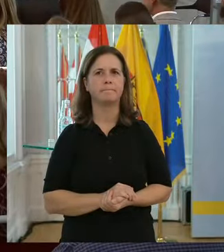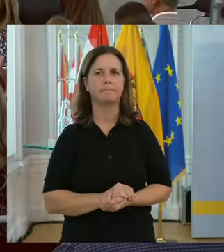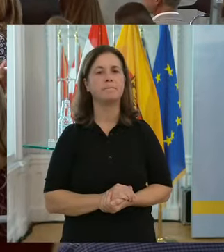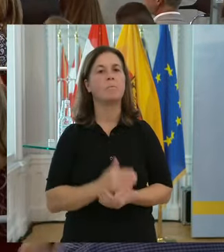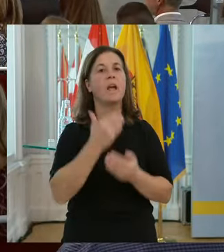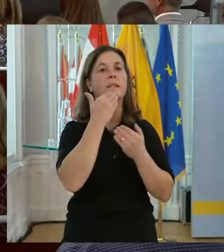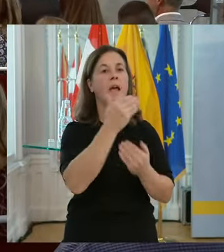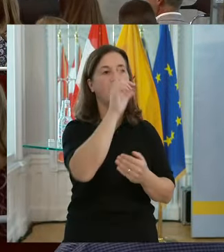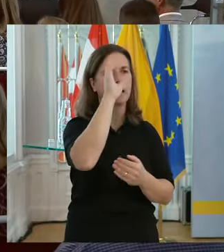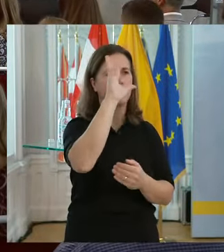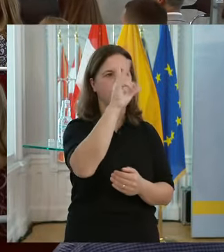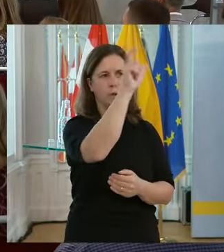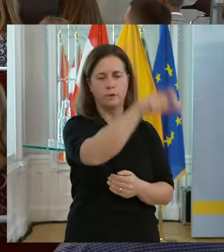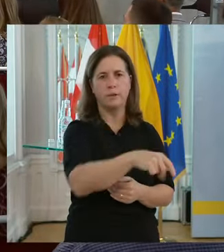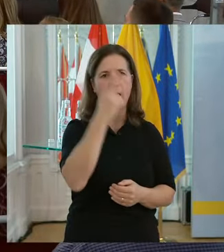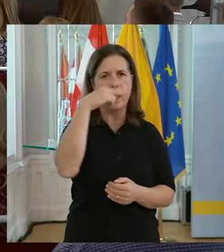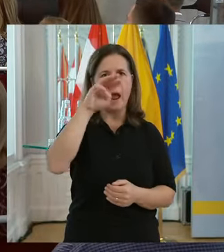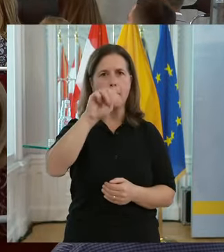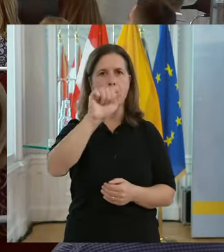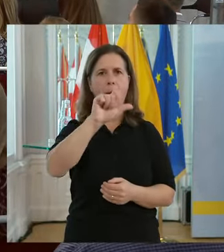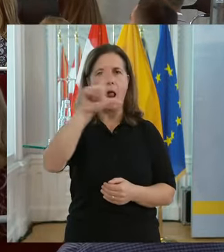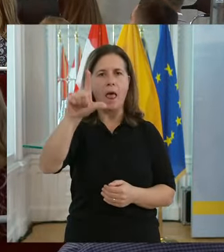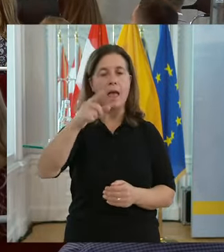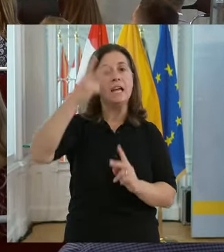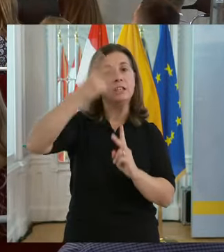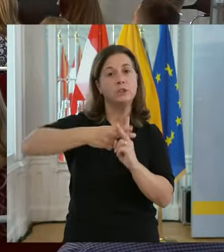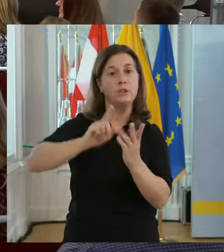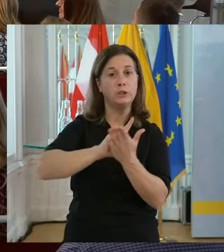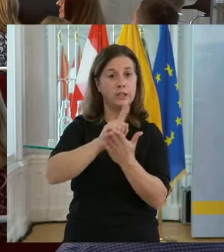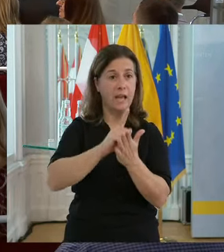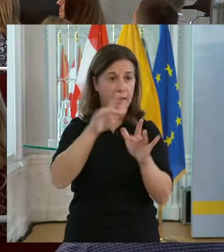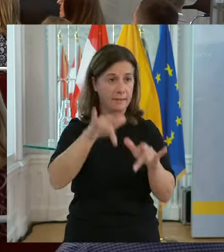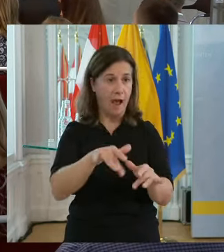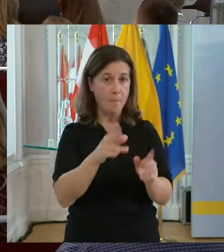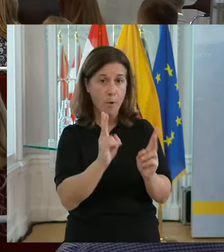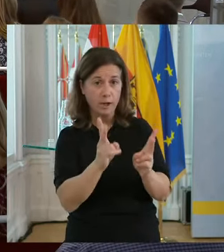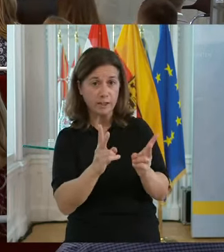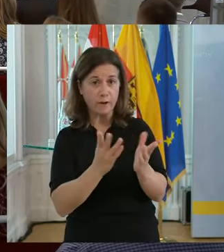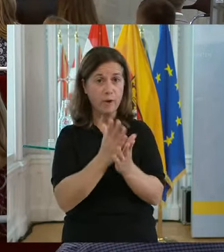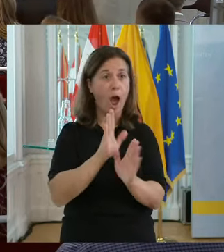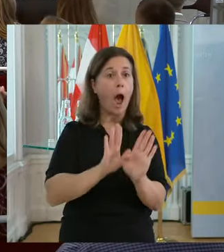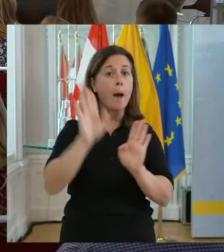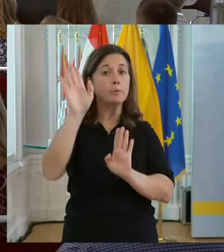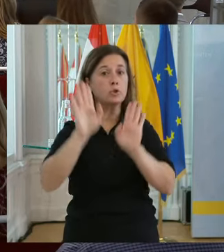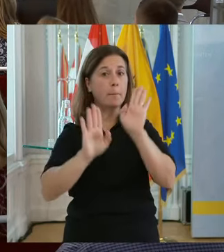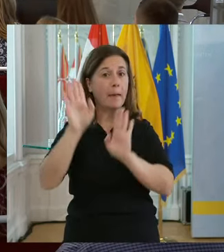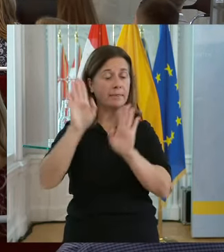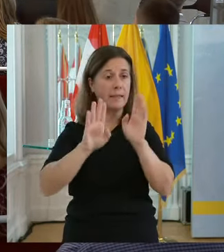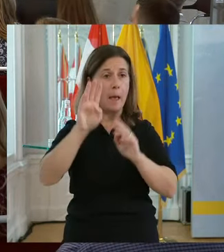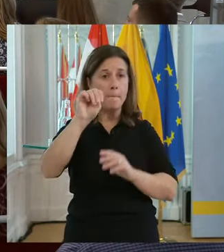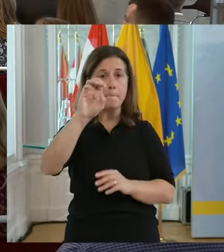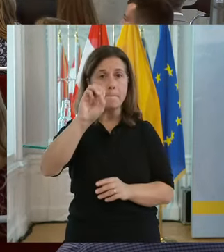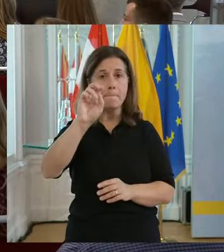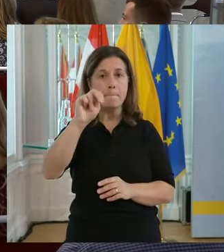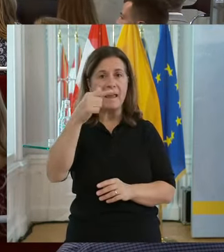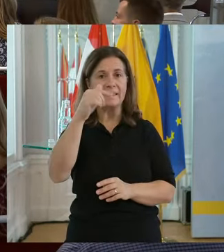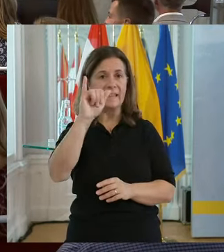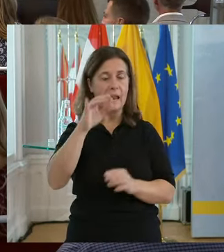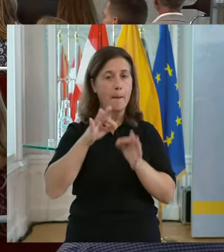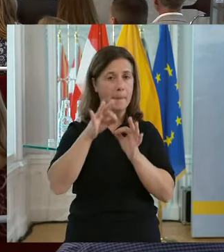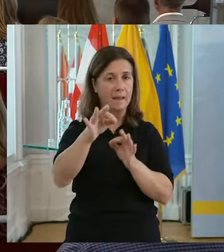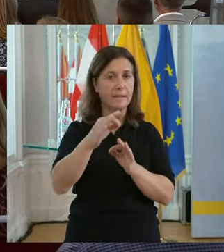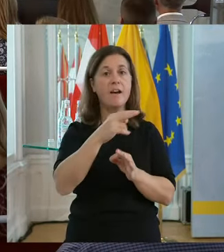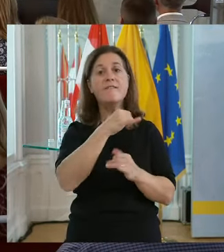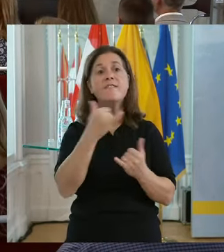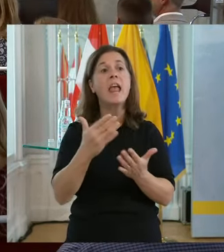Dankeschön, Klopp-Obmann Markus Malle. Und Sie hatten in der Zwischenzeit die Gelegenheit abzustimmen beim Mentimeter. Wie das Ganze ausgegangen ist, das sagt